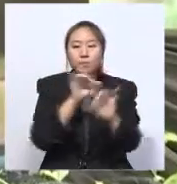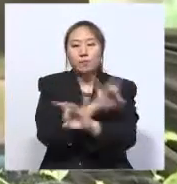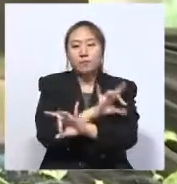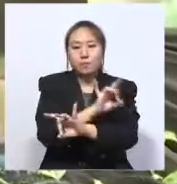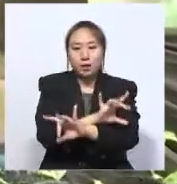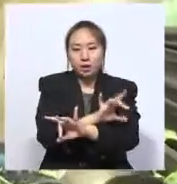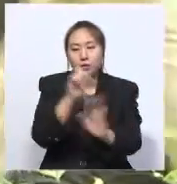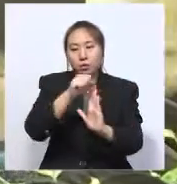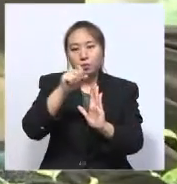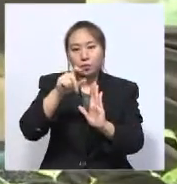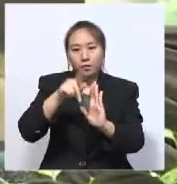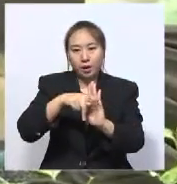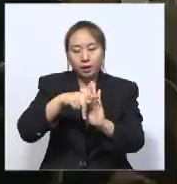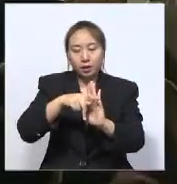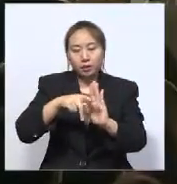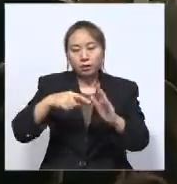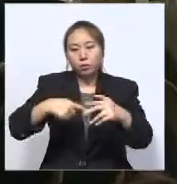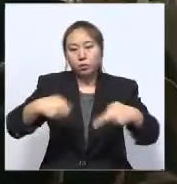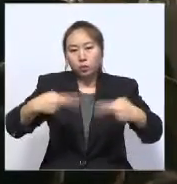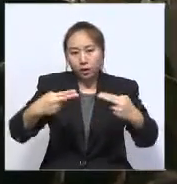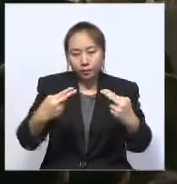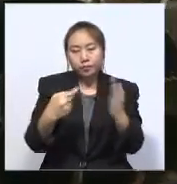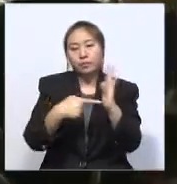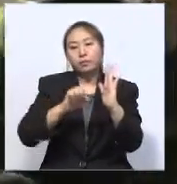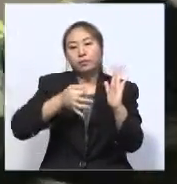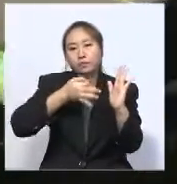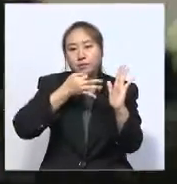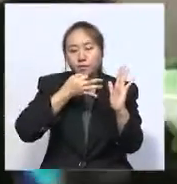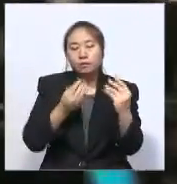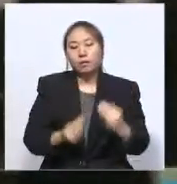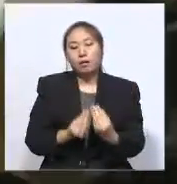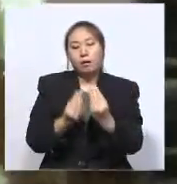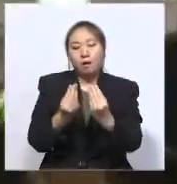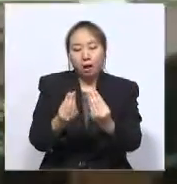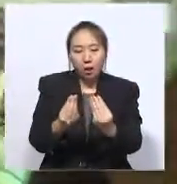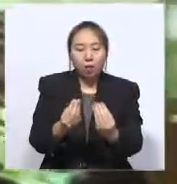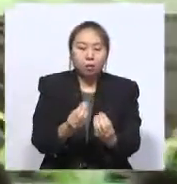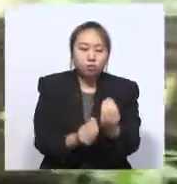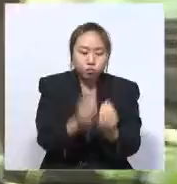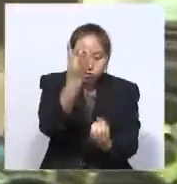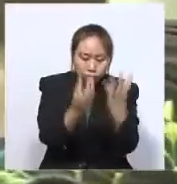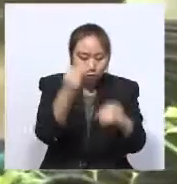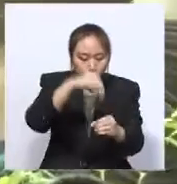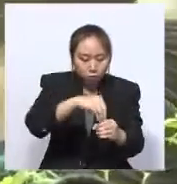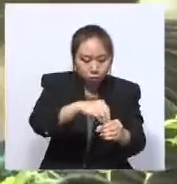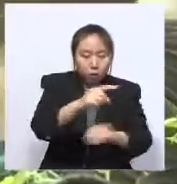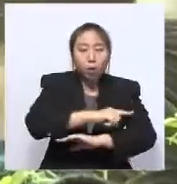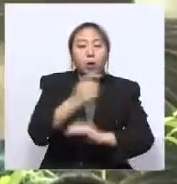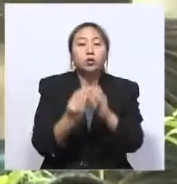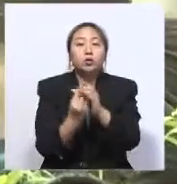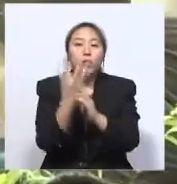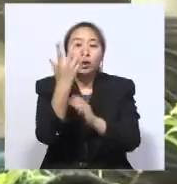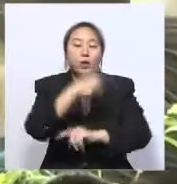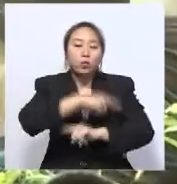รีสุพรรณบุรีสมุทรสงครามและสมุทรสาครเพื่อนำไปปลูกในวันต้นไม้ประจำปีของชาติวัน